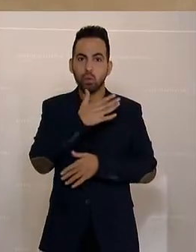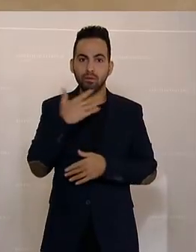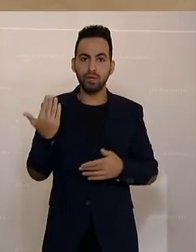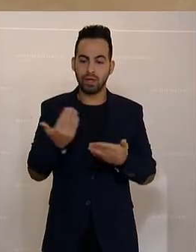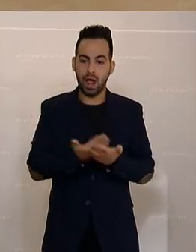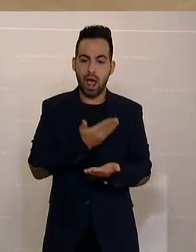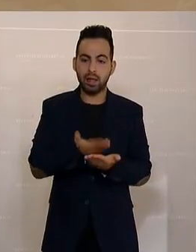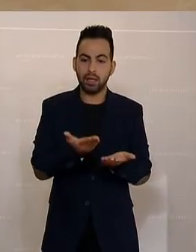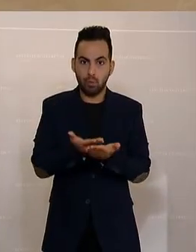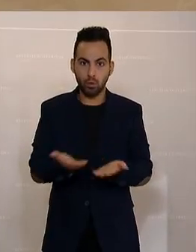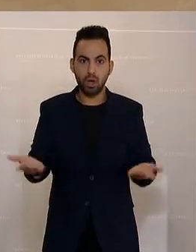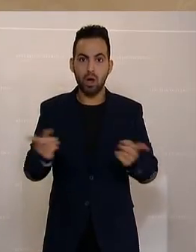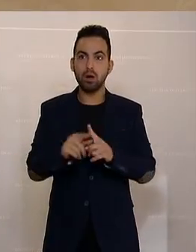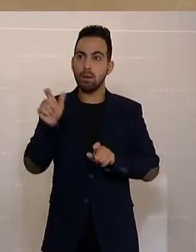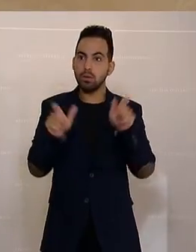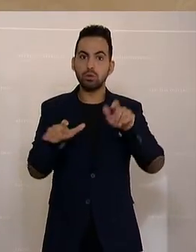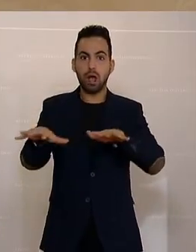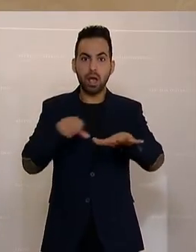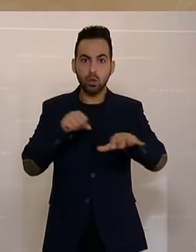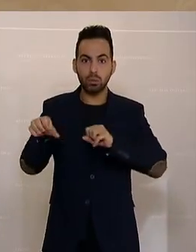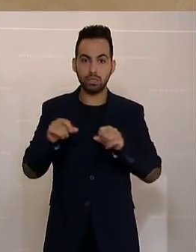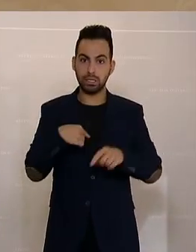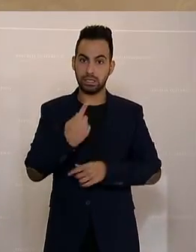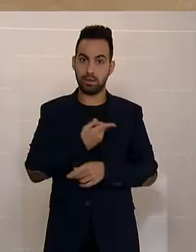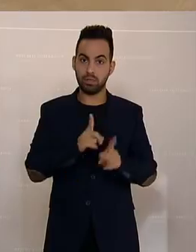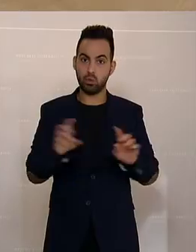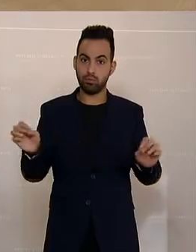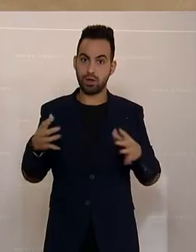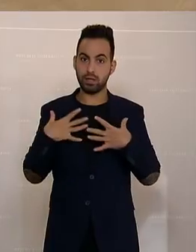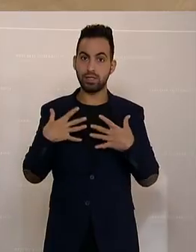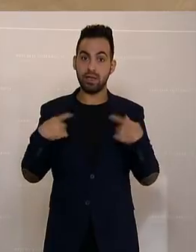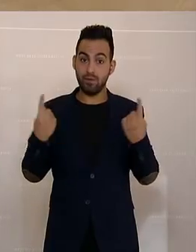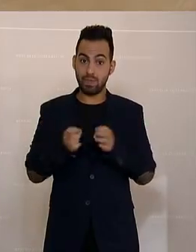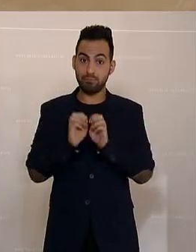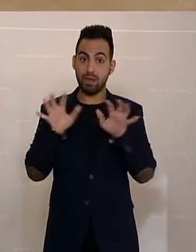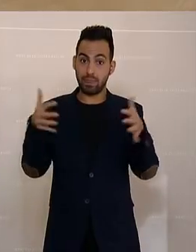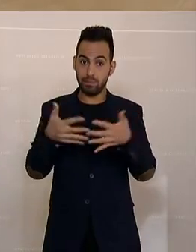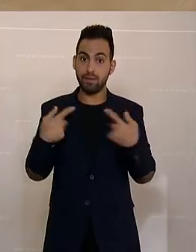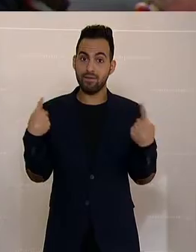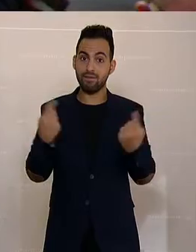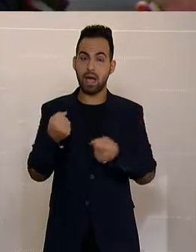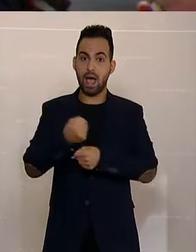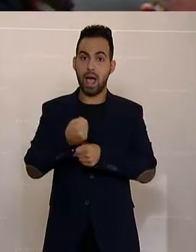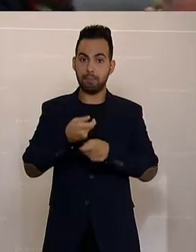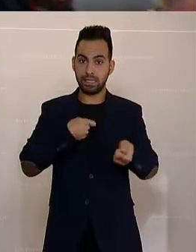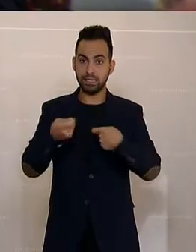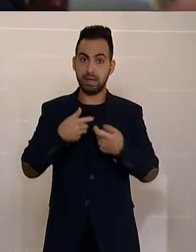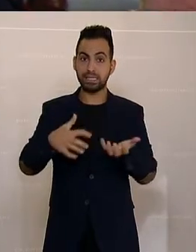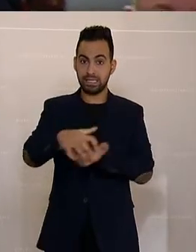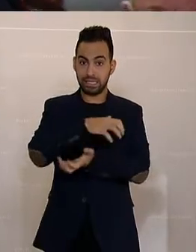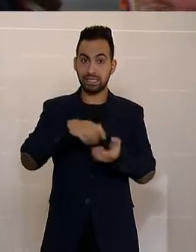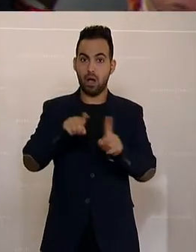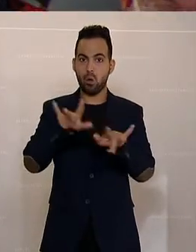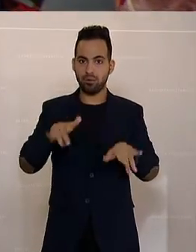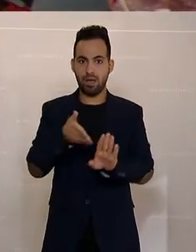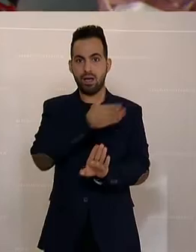das Angebot ist so gut angenommen worden, muss ich Ihnen ehrlich sagen, hat mich selbst überrascht. Wir sind in einer Pandemie, wir haben eine Arbeitsmarktkrise auch gehabt, vieles